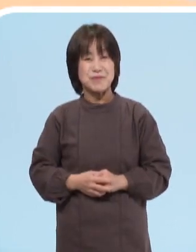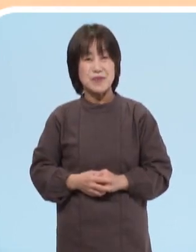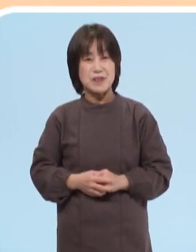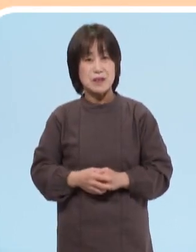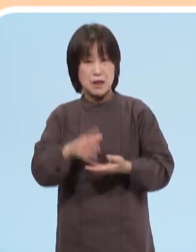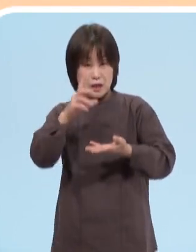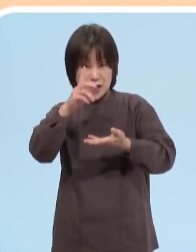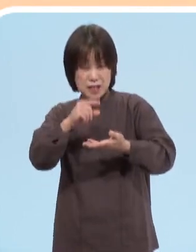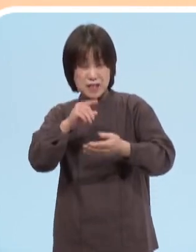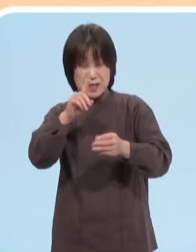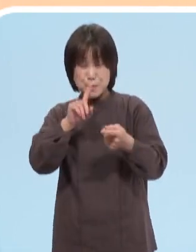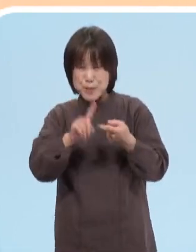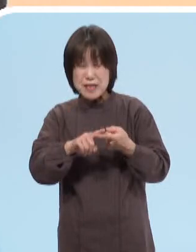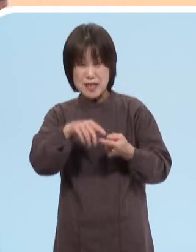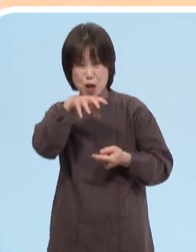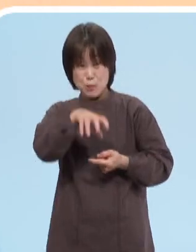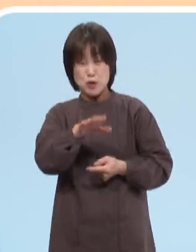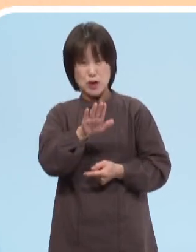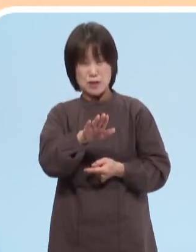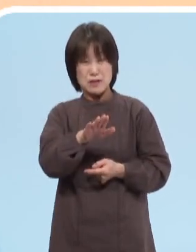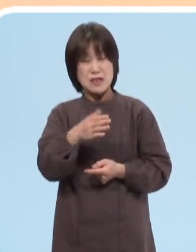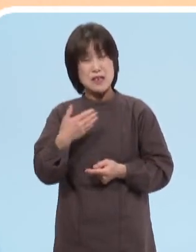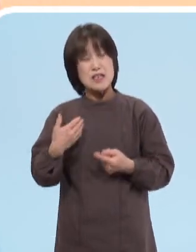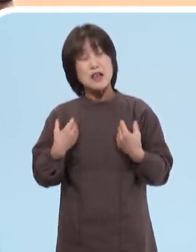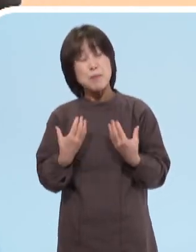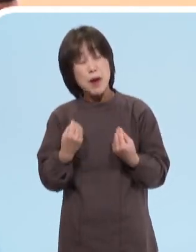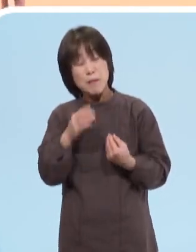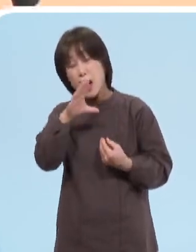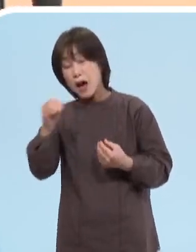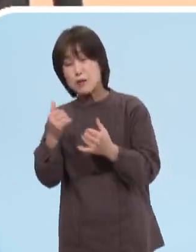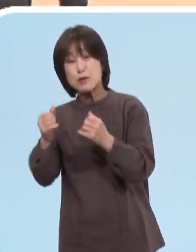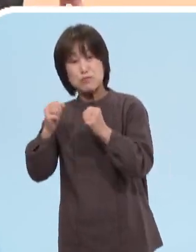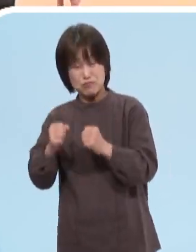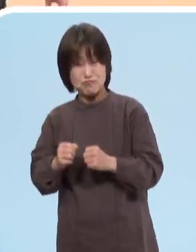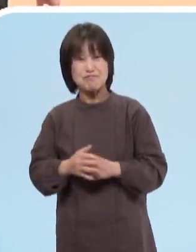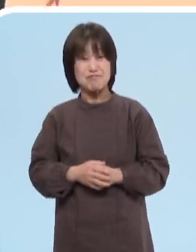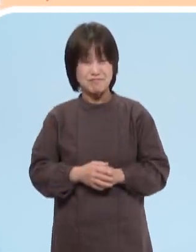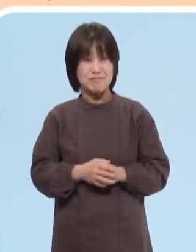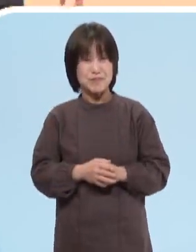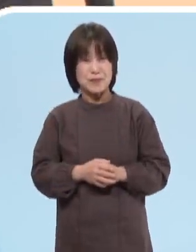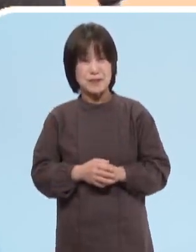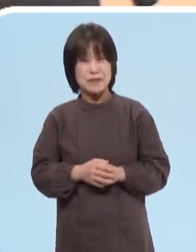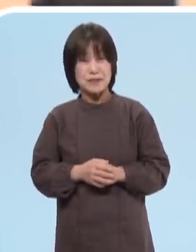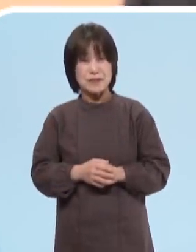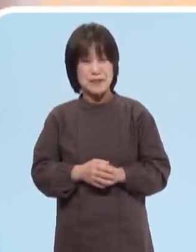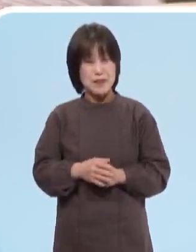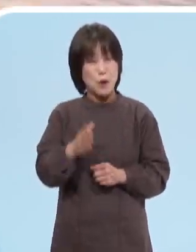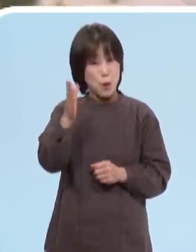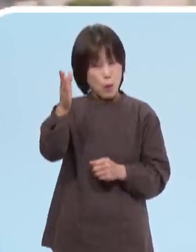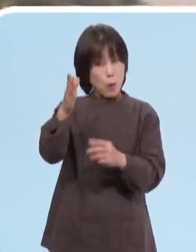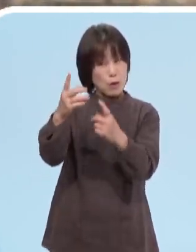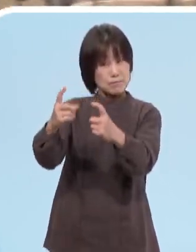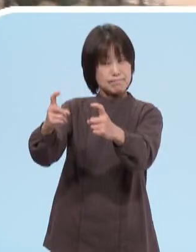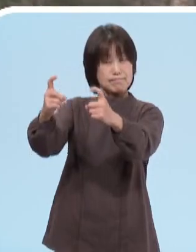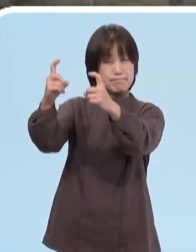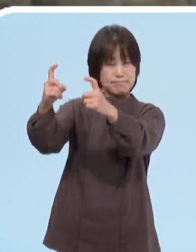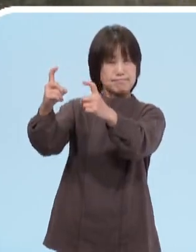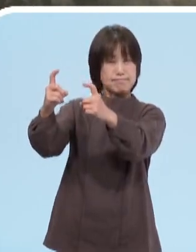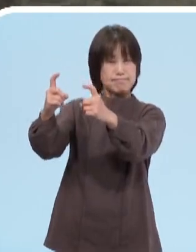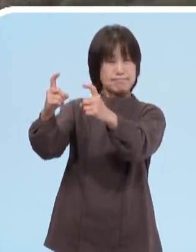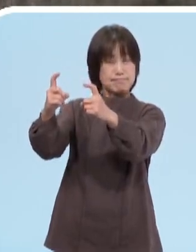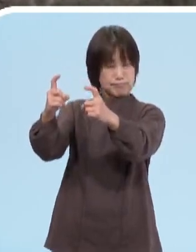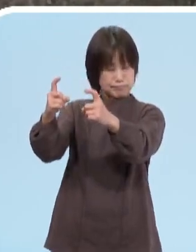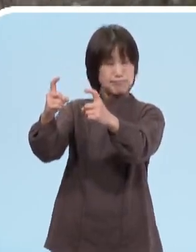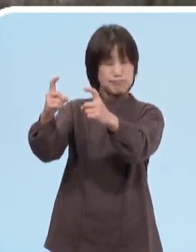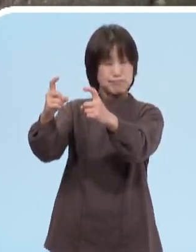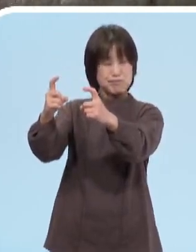すごい写真映えするところがあって、多くの方が気づかずに帰ってしまうんですけども、左に姫路城の大天